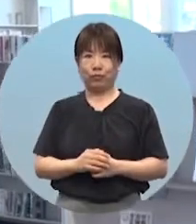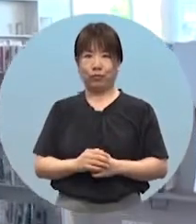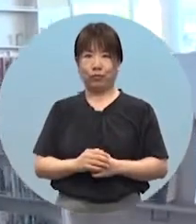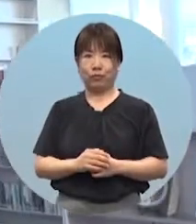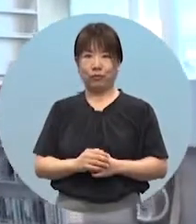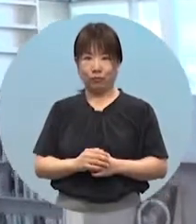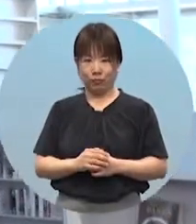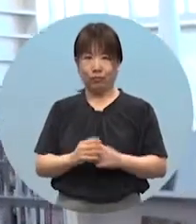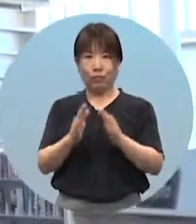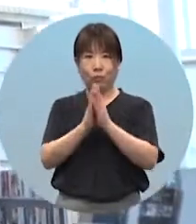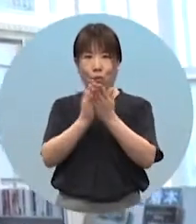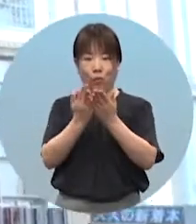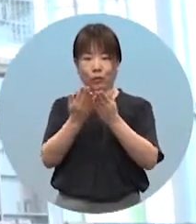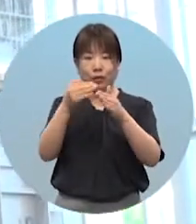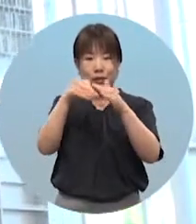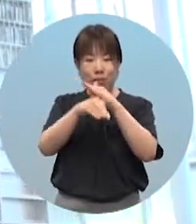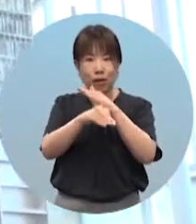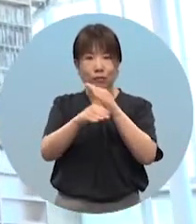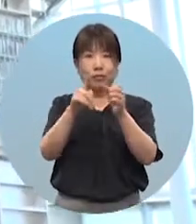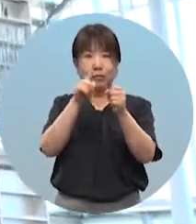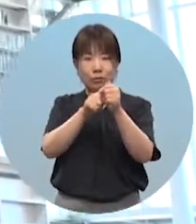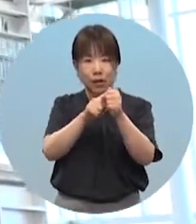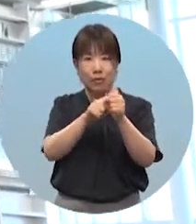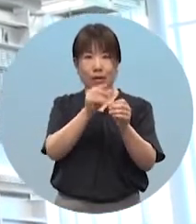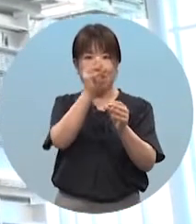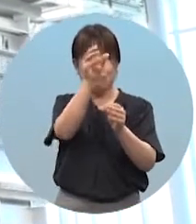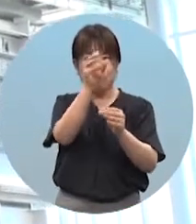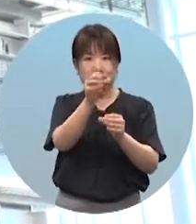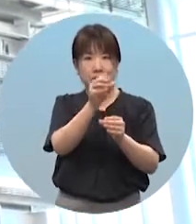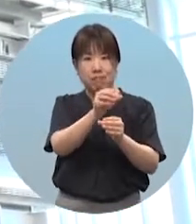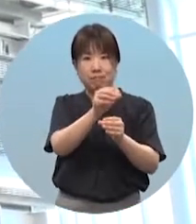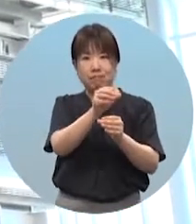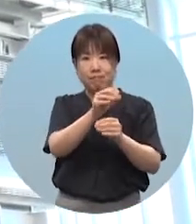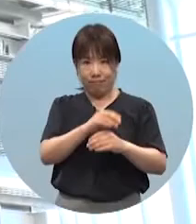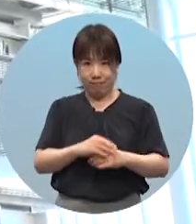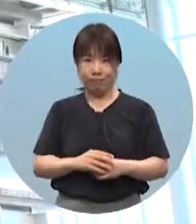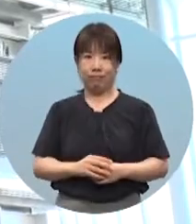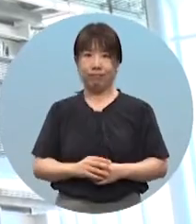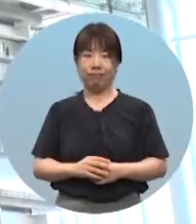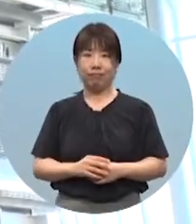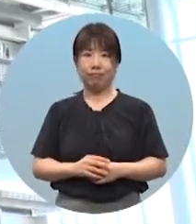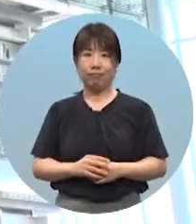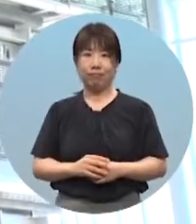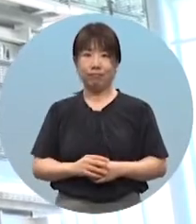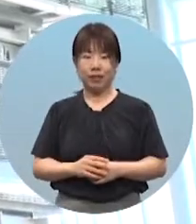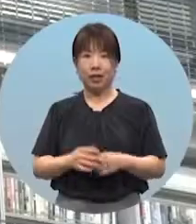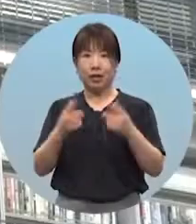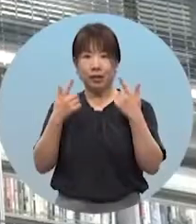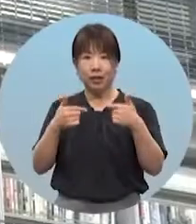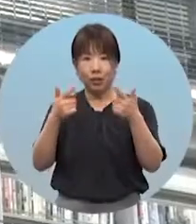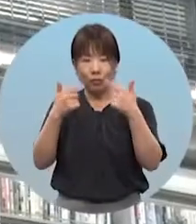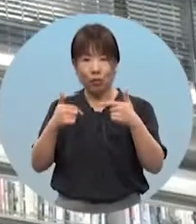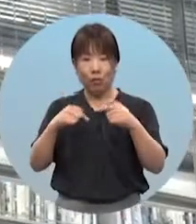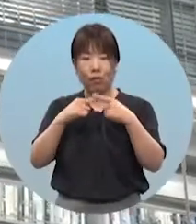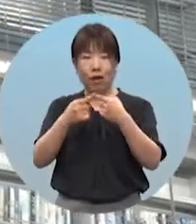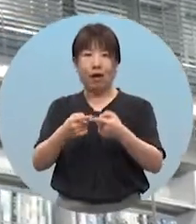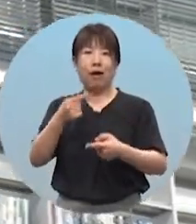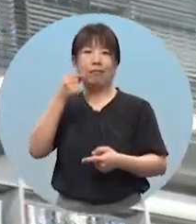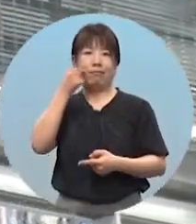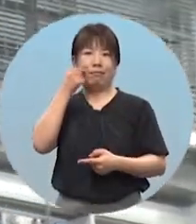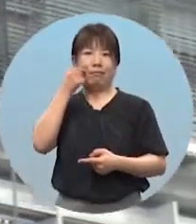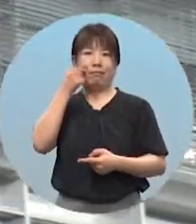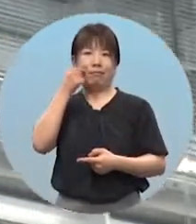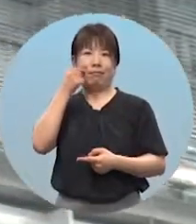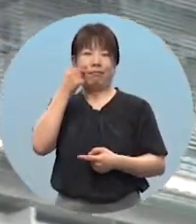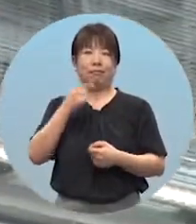以外のしまう本をあそこに入れてあります。だから普段はあそこに皆さんは入れません。あそこ